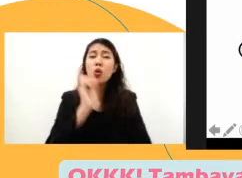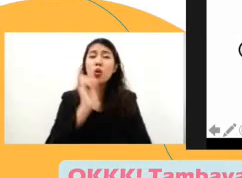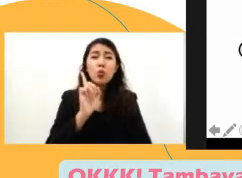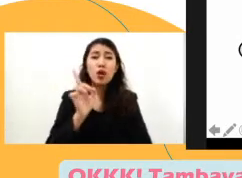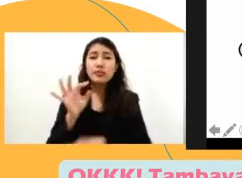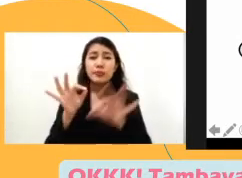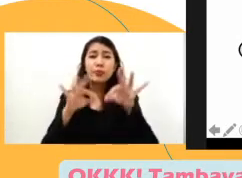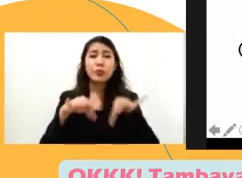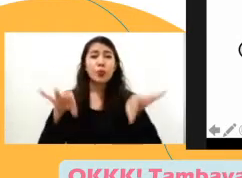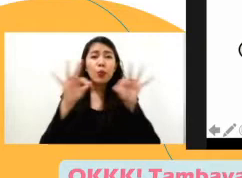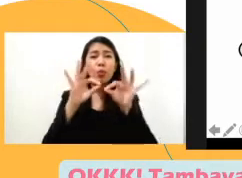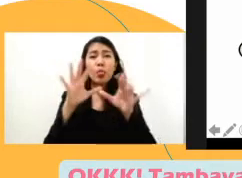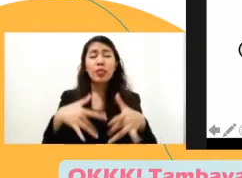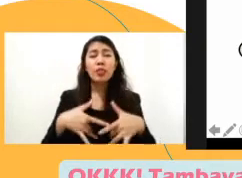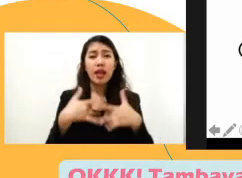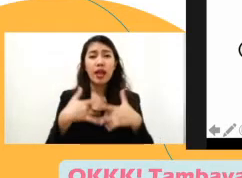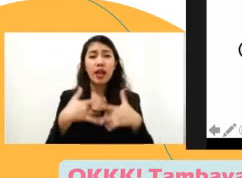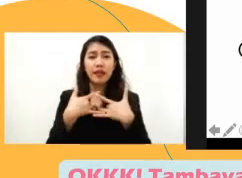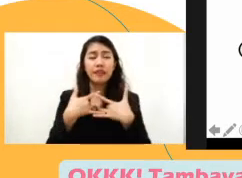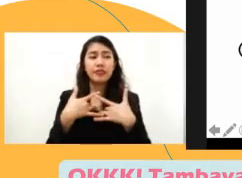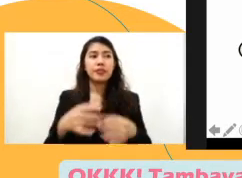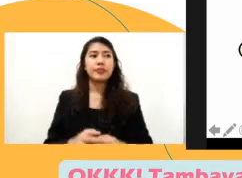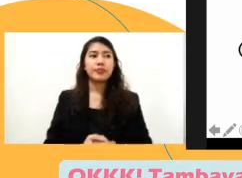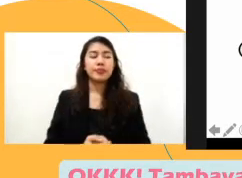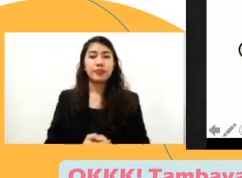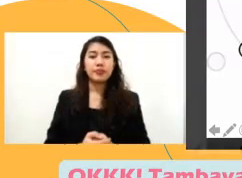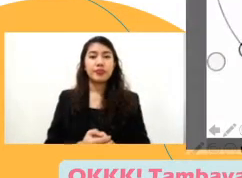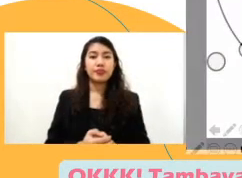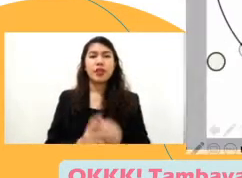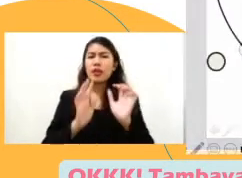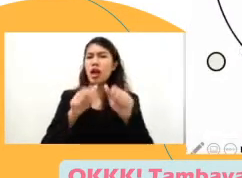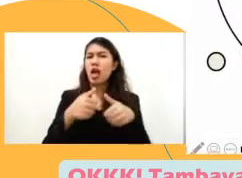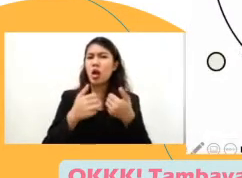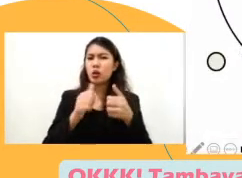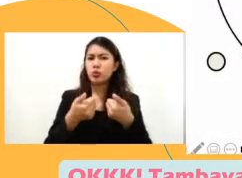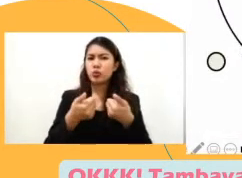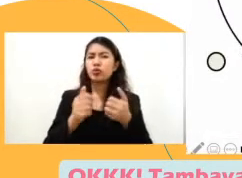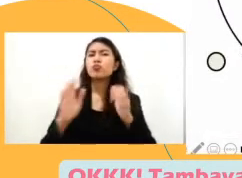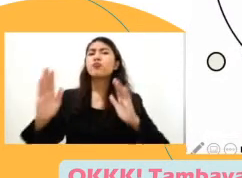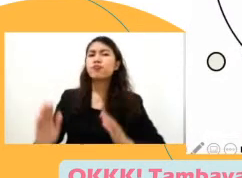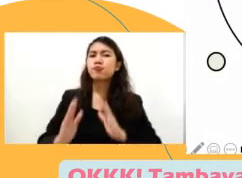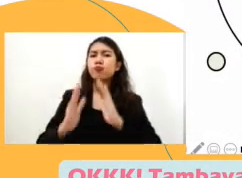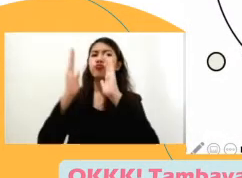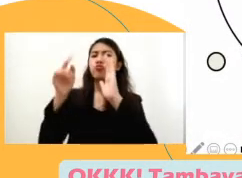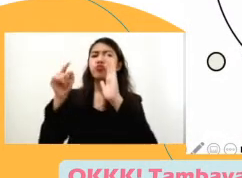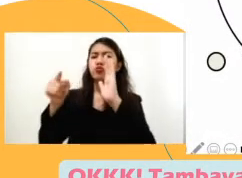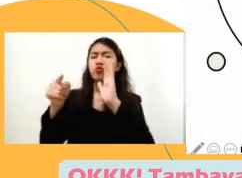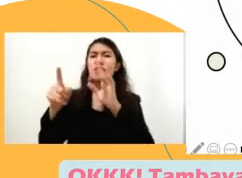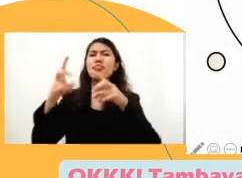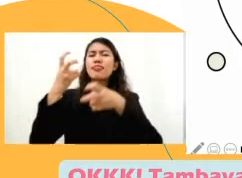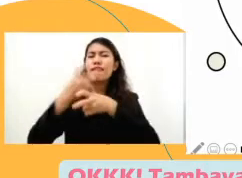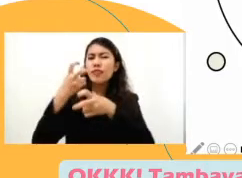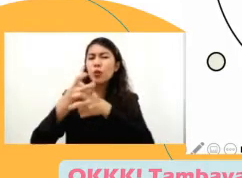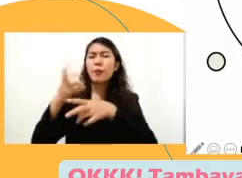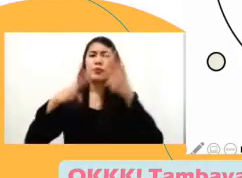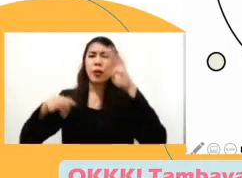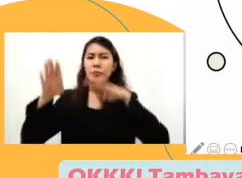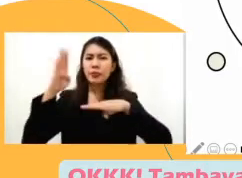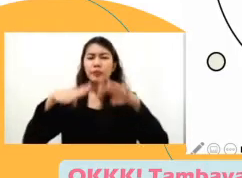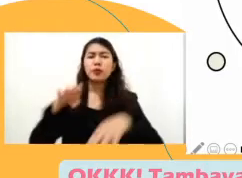sa pagharap sa mga mahihirap na sitwasyon at pagbibigay halaga sa positibong aspeto ng